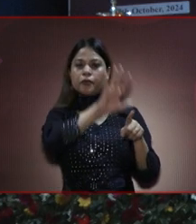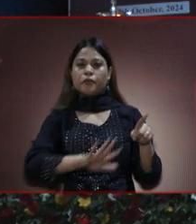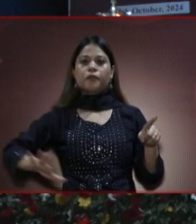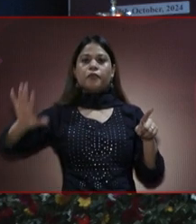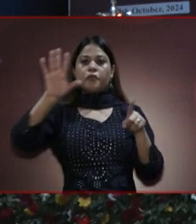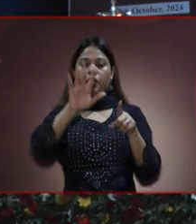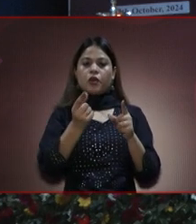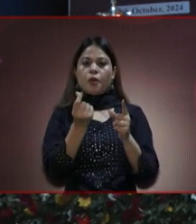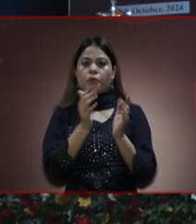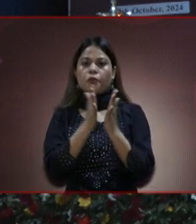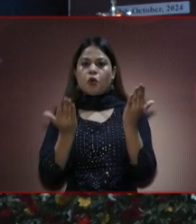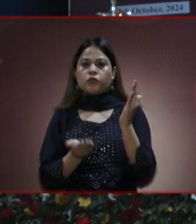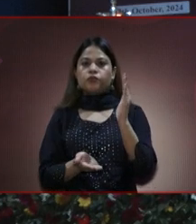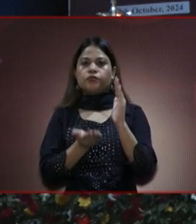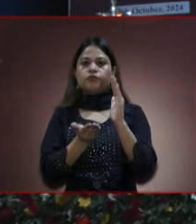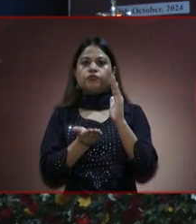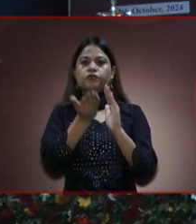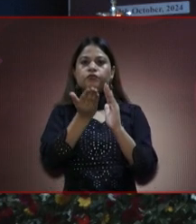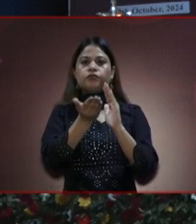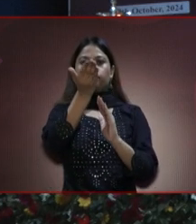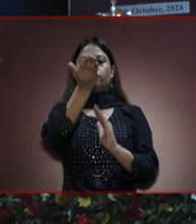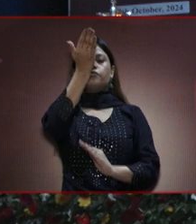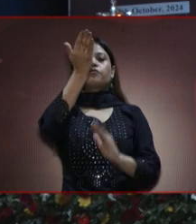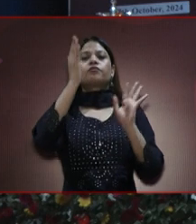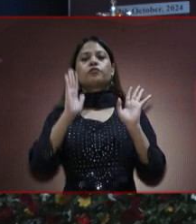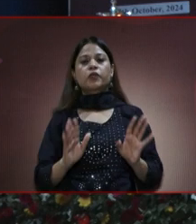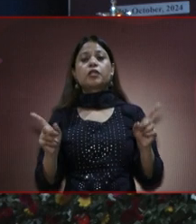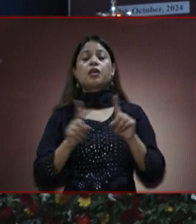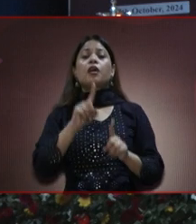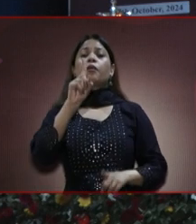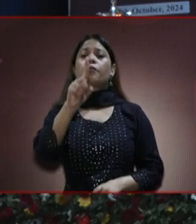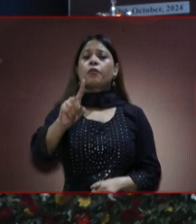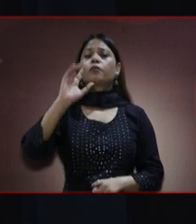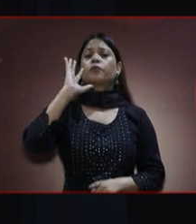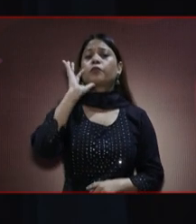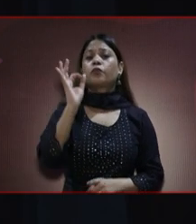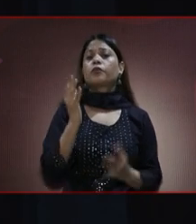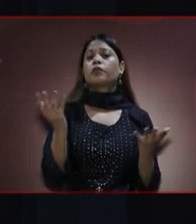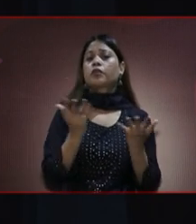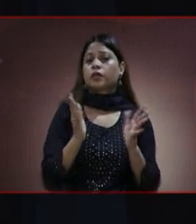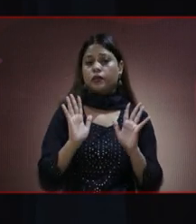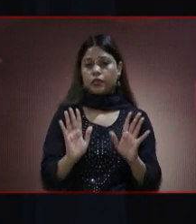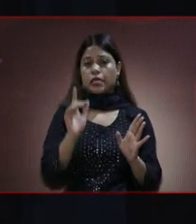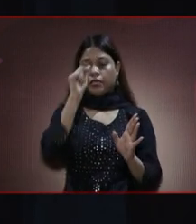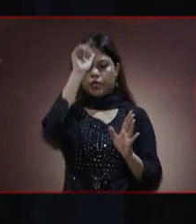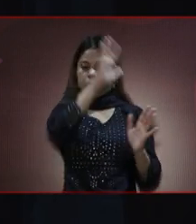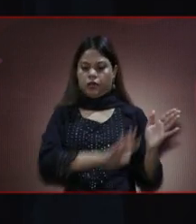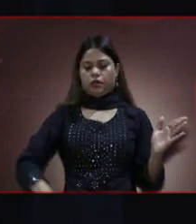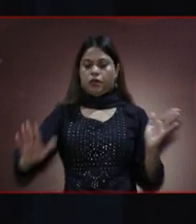टर्नओवर है वो बढ़ता जा रहा है। लेकिन जो सबसे इम्पॉर्टेंट चीज़ है कि हम इस देश में जितनी भी किताबें बेचते